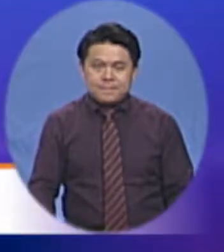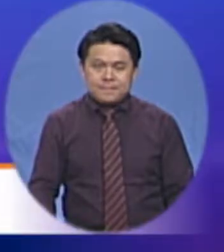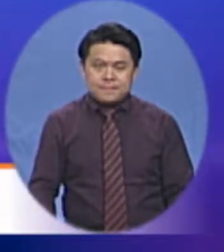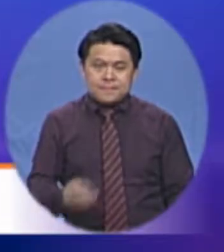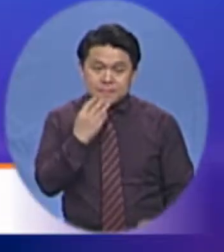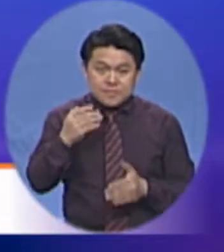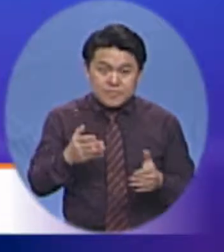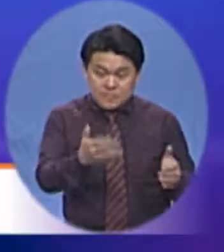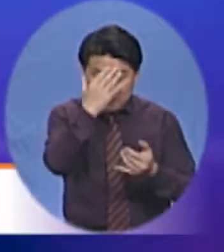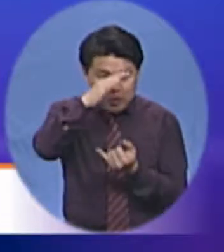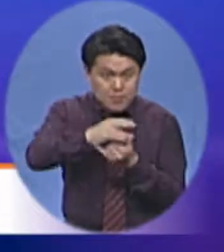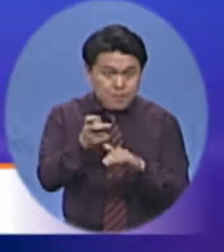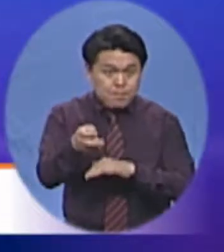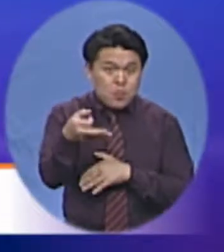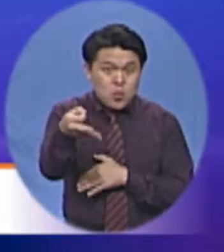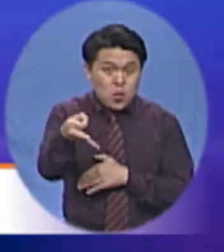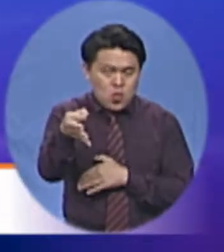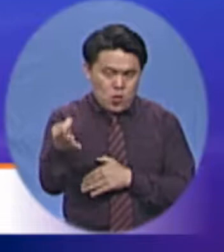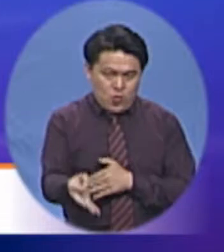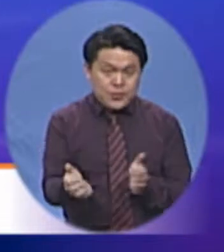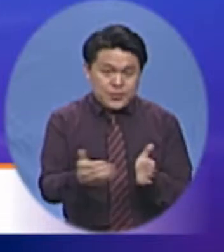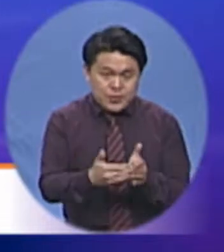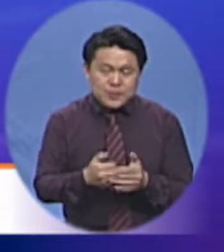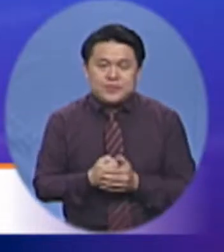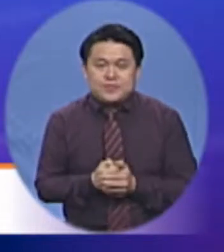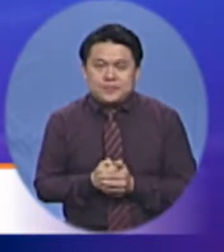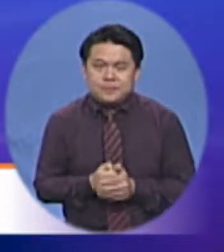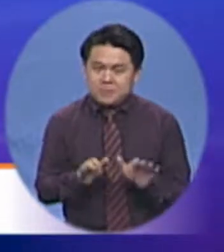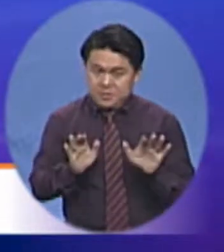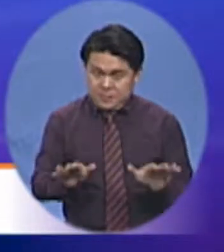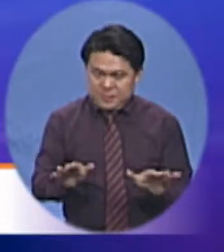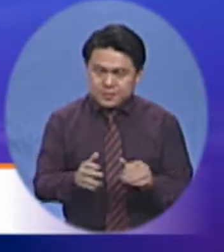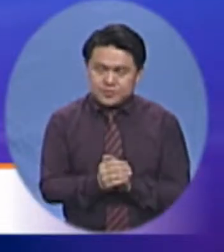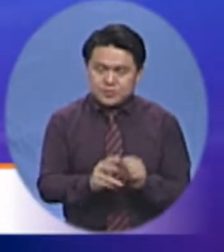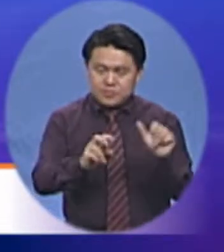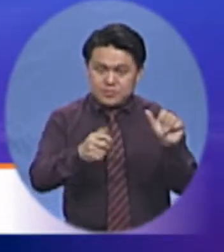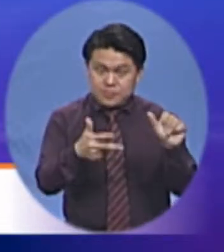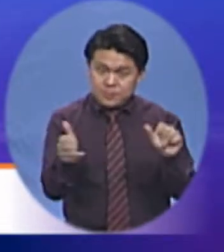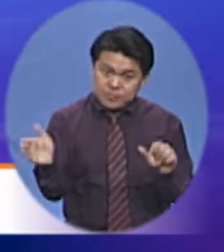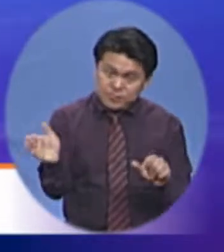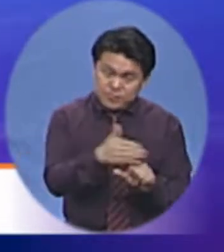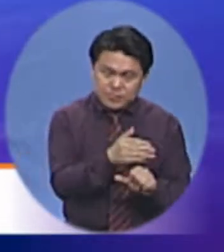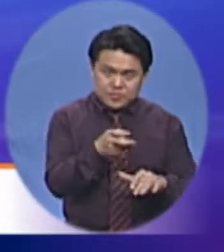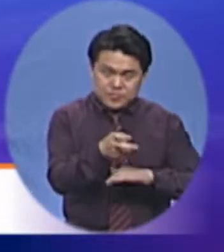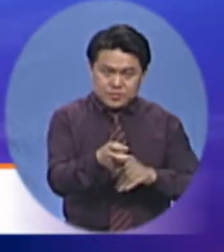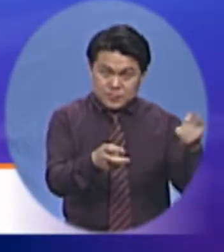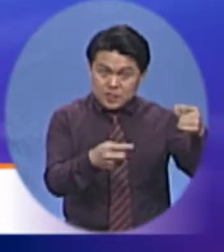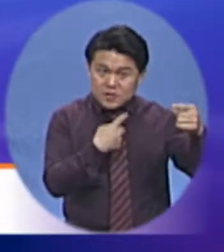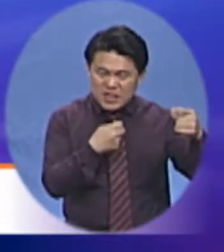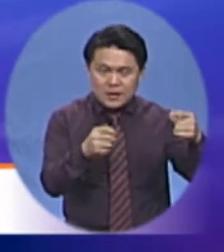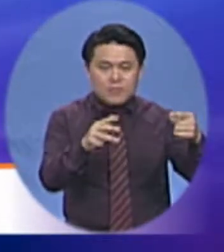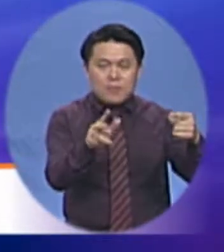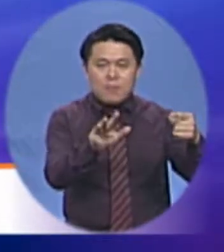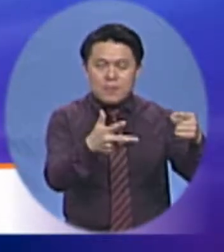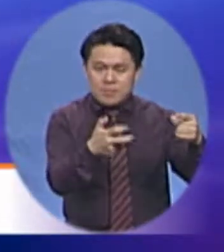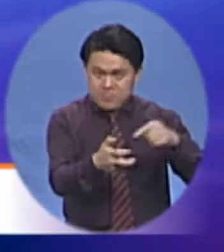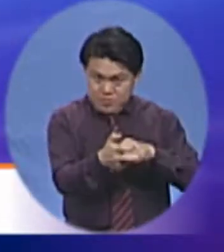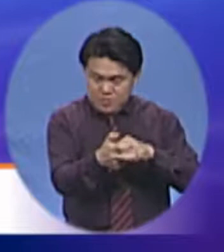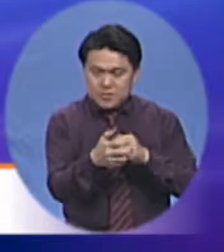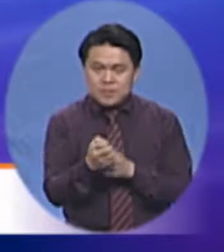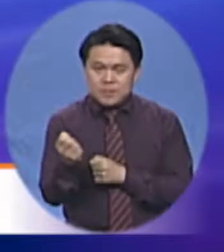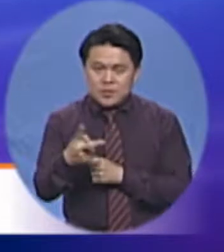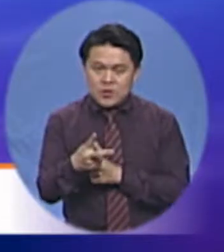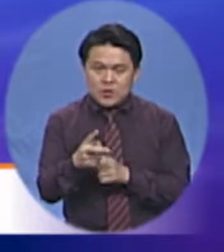경기 지역 청소년 버스 요금이 내렸습니다. 당장 이번 달 27일 시내버스는 1,000원에서 870원으로